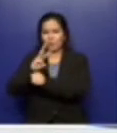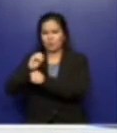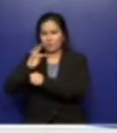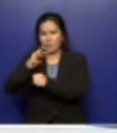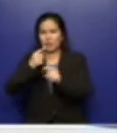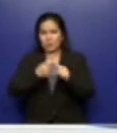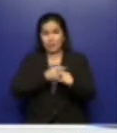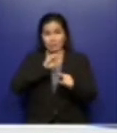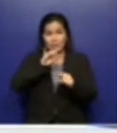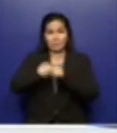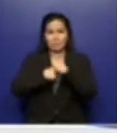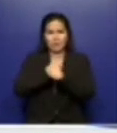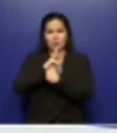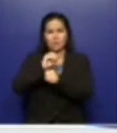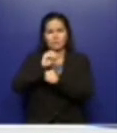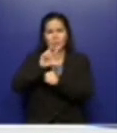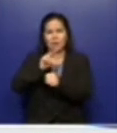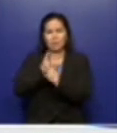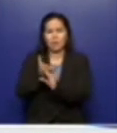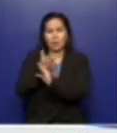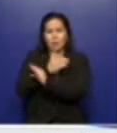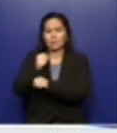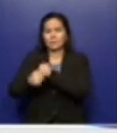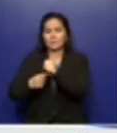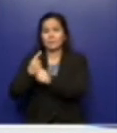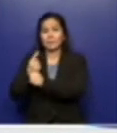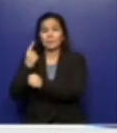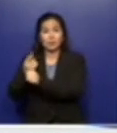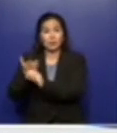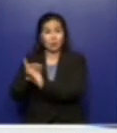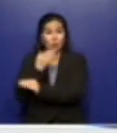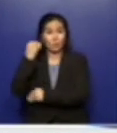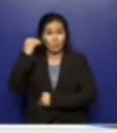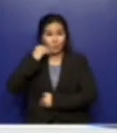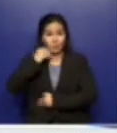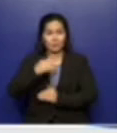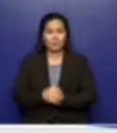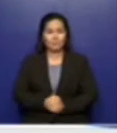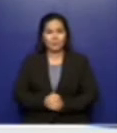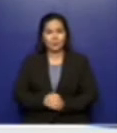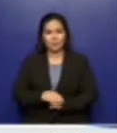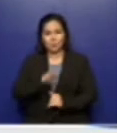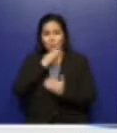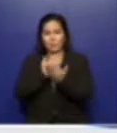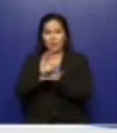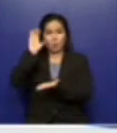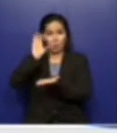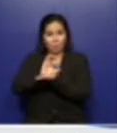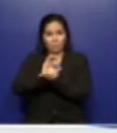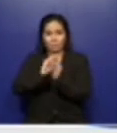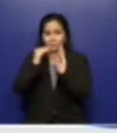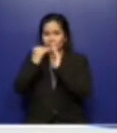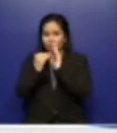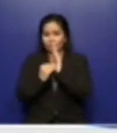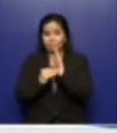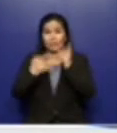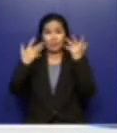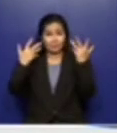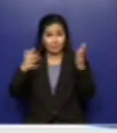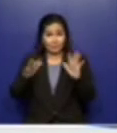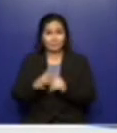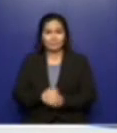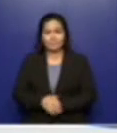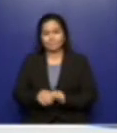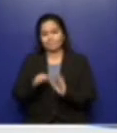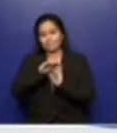หา63อย่างนี้แหละครับเหมือนกันเมื่อท้องถิ่นตั้งงบประมาณแล้วเนี่ยก็มาเจ